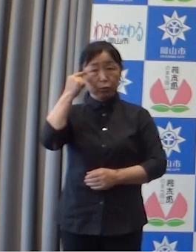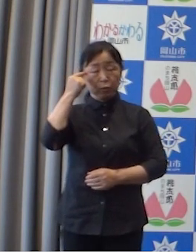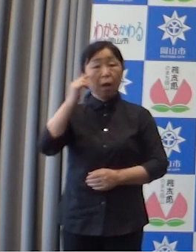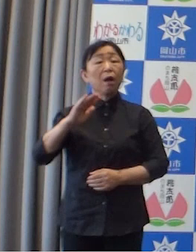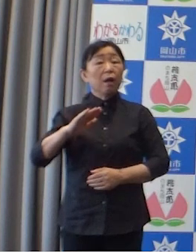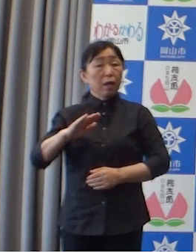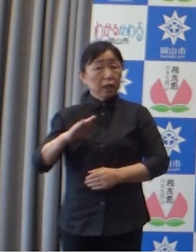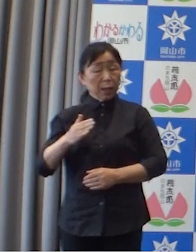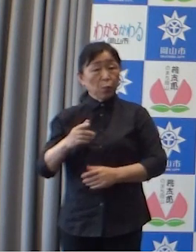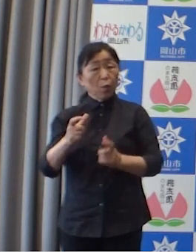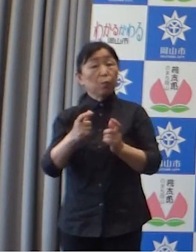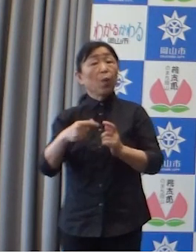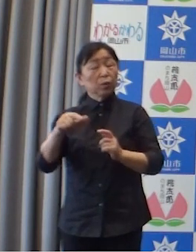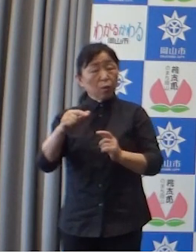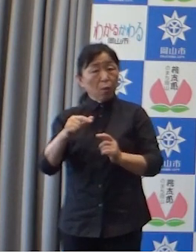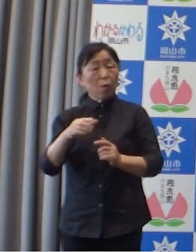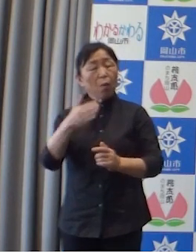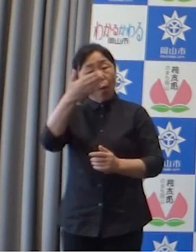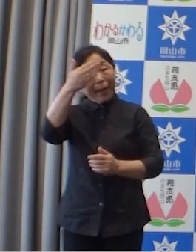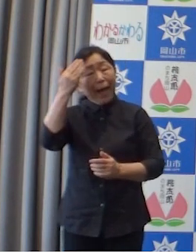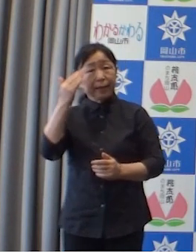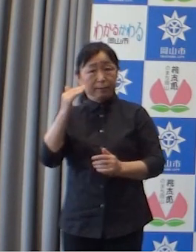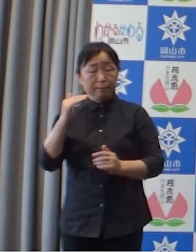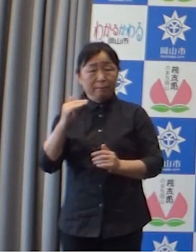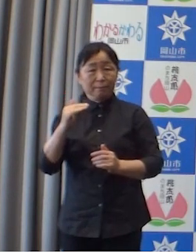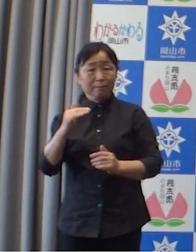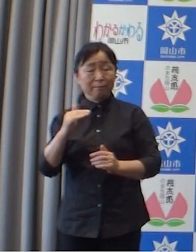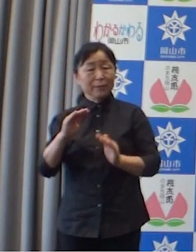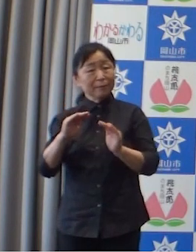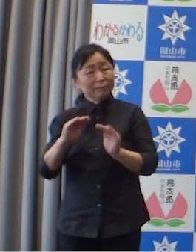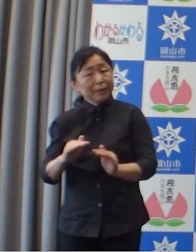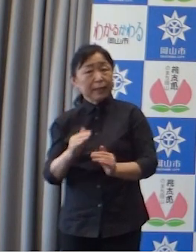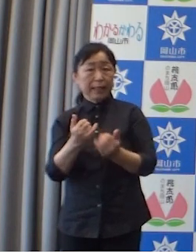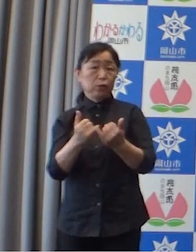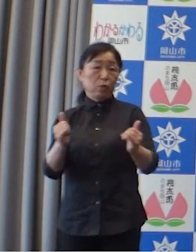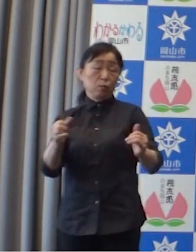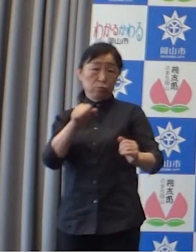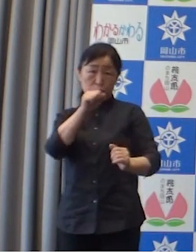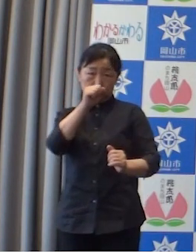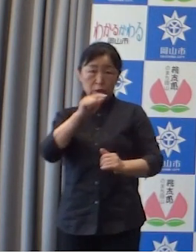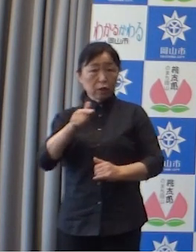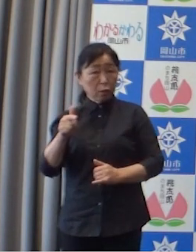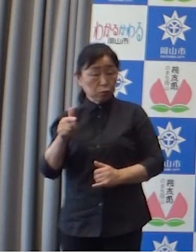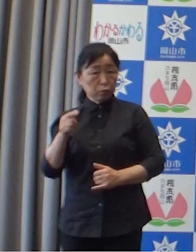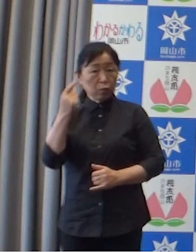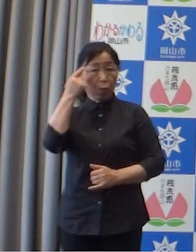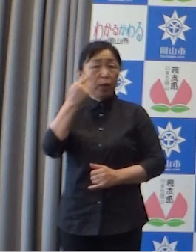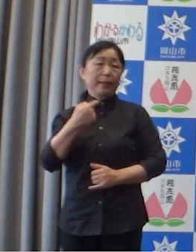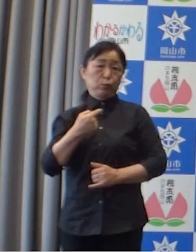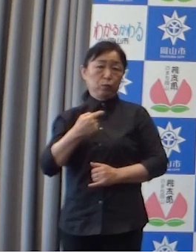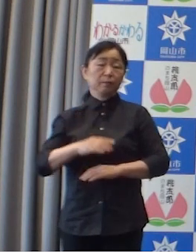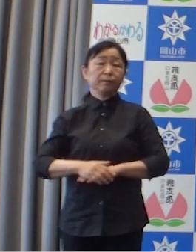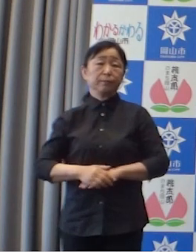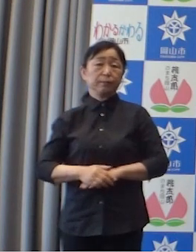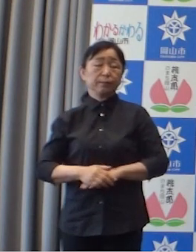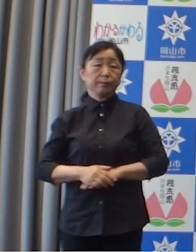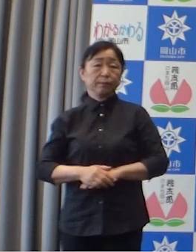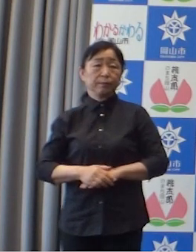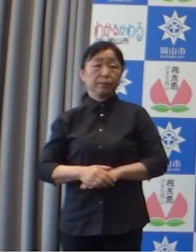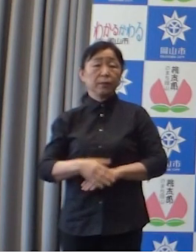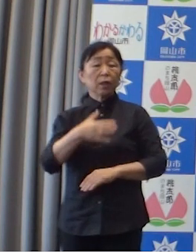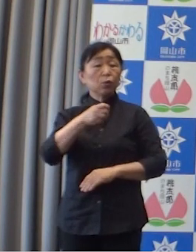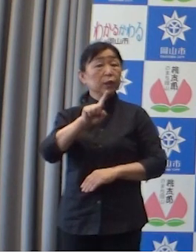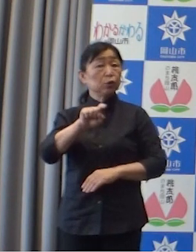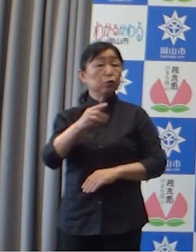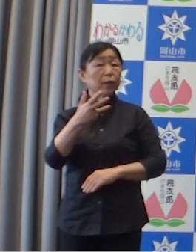さらにもっと言えばそのもっと下の年齢でもよかったんじゃないかなというふうに思ったりもするんですけど、この18歳に線引きした